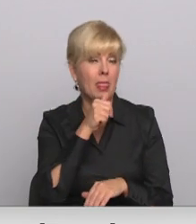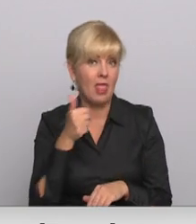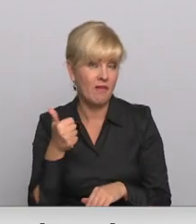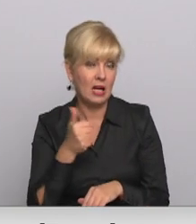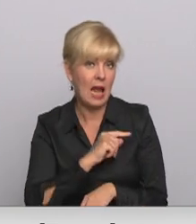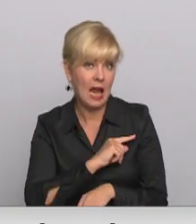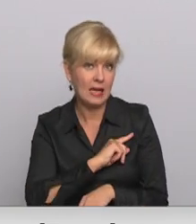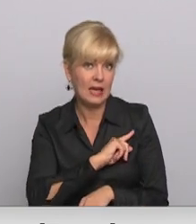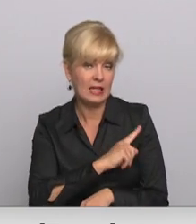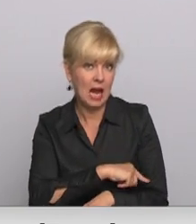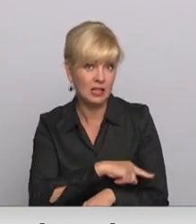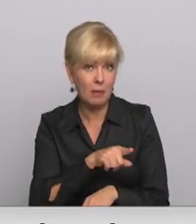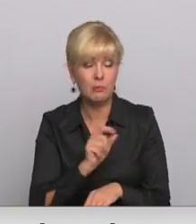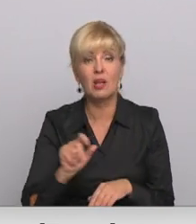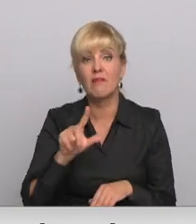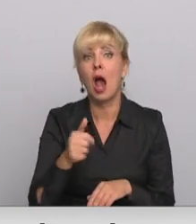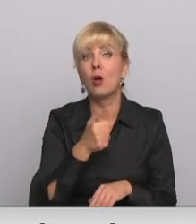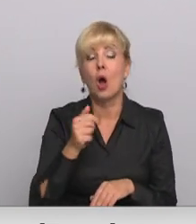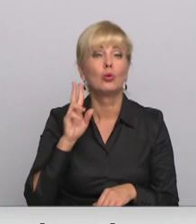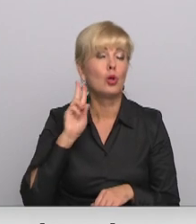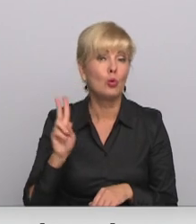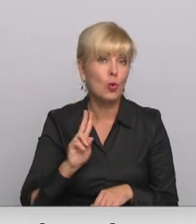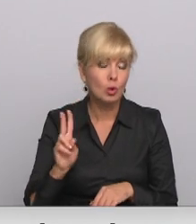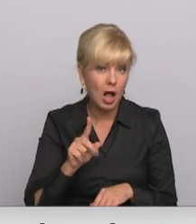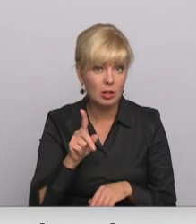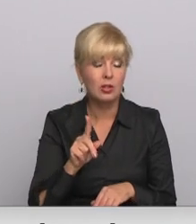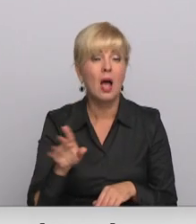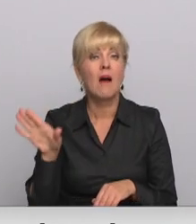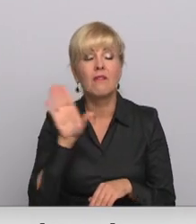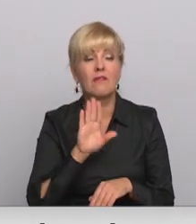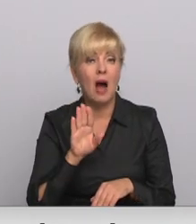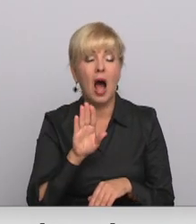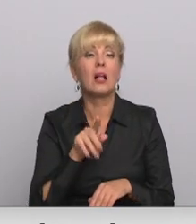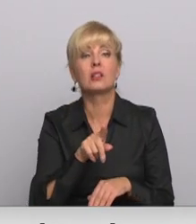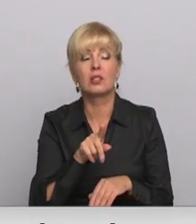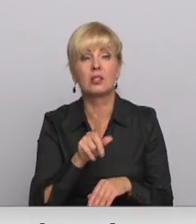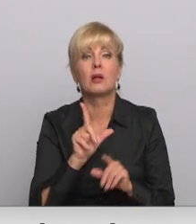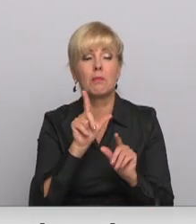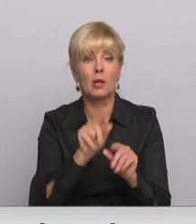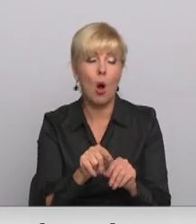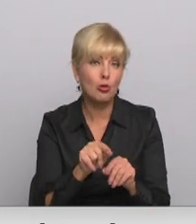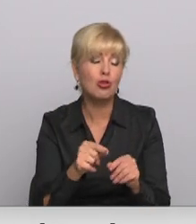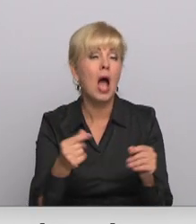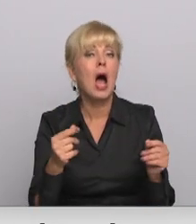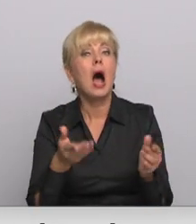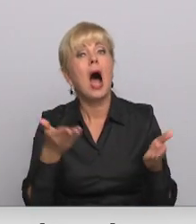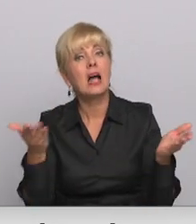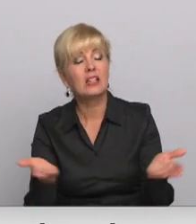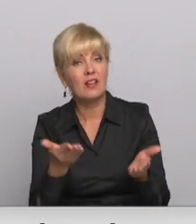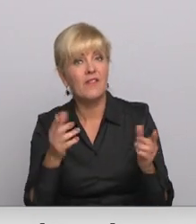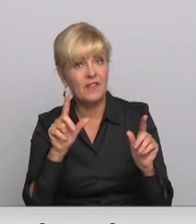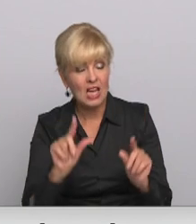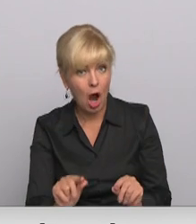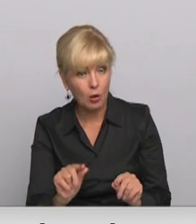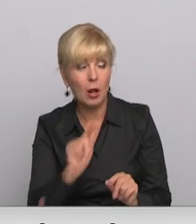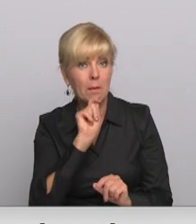iespējams. Jau vairākus gadus Jūrmalā līdztekus valsts noteiktiem braukšanas maksas atvieglojumiem darbojas pašvaldības